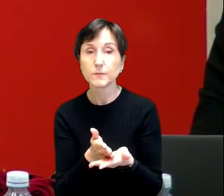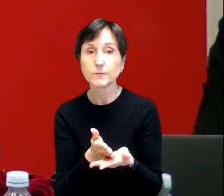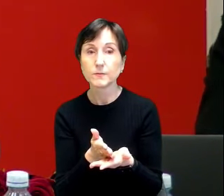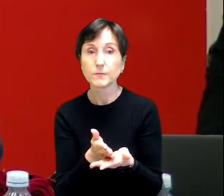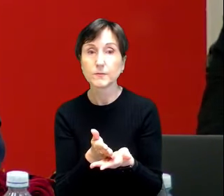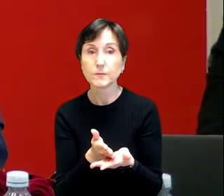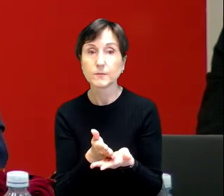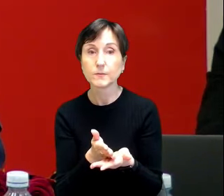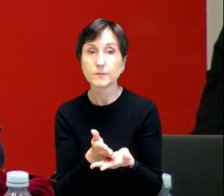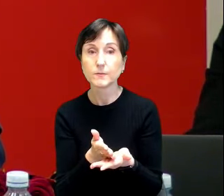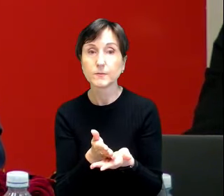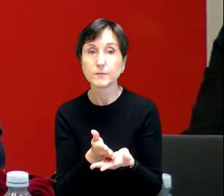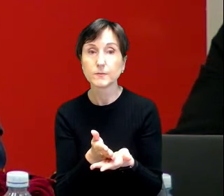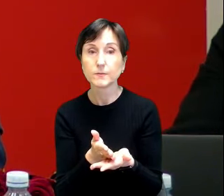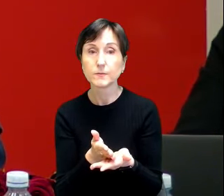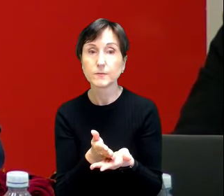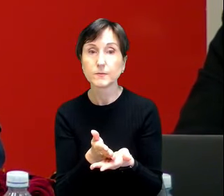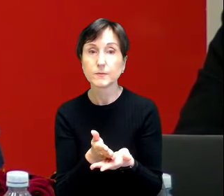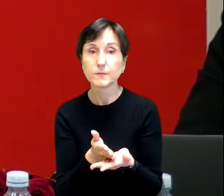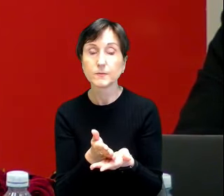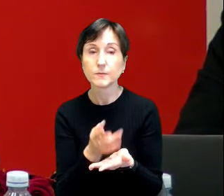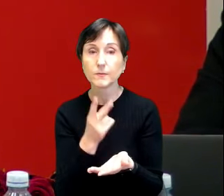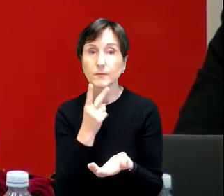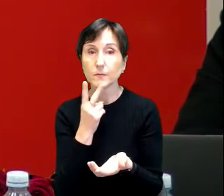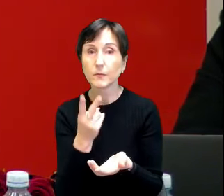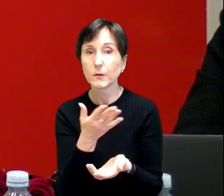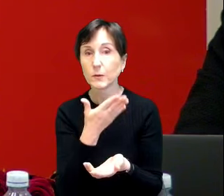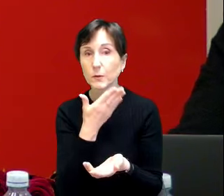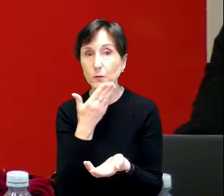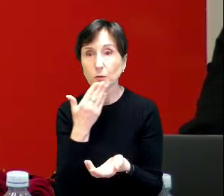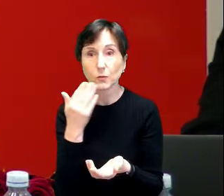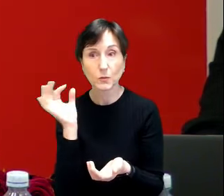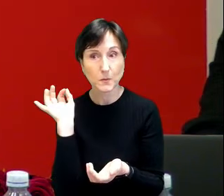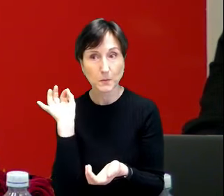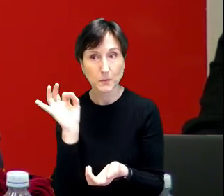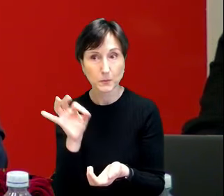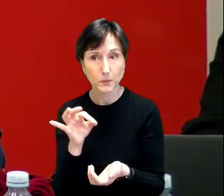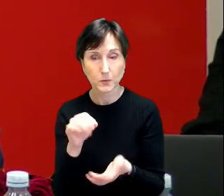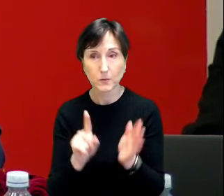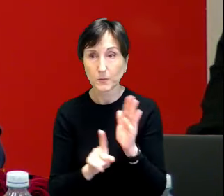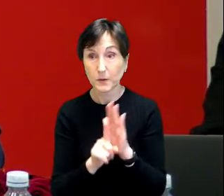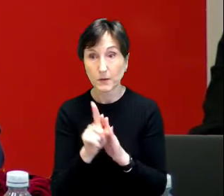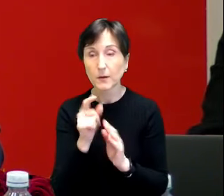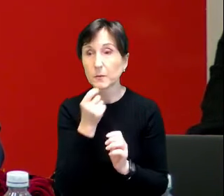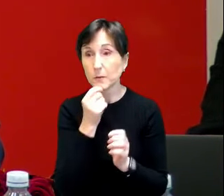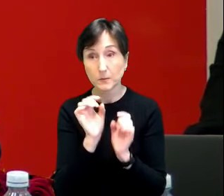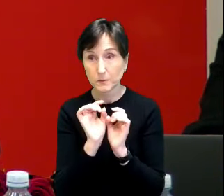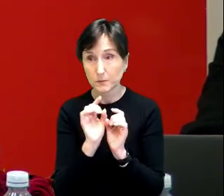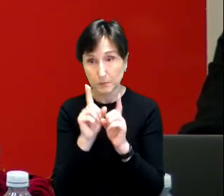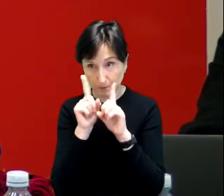visiškai ar dažnai įprastas posėdžių pradžioje tai